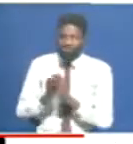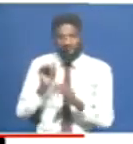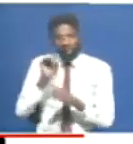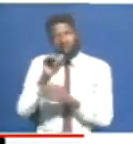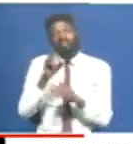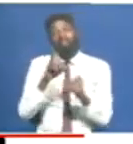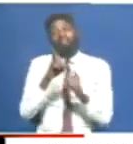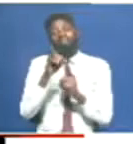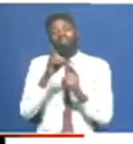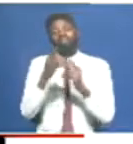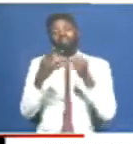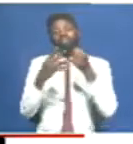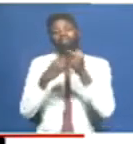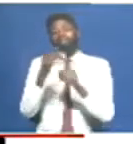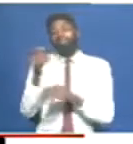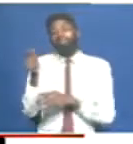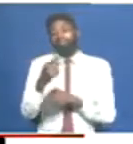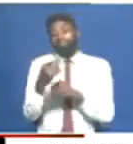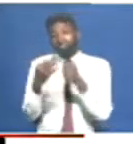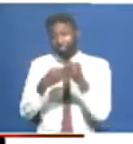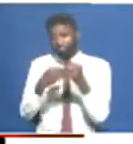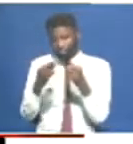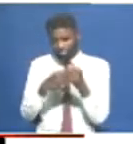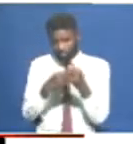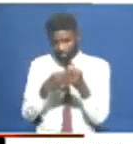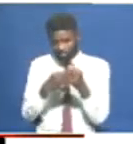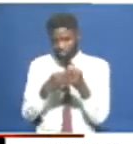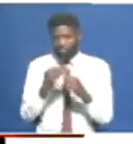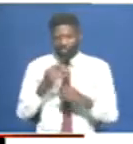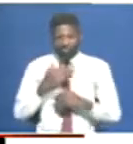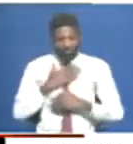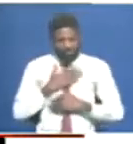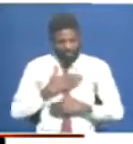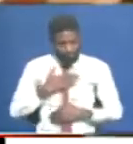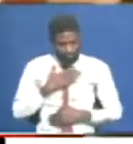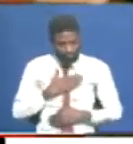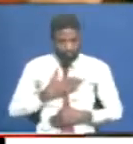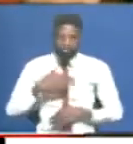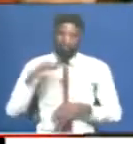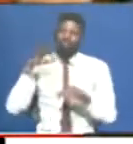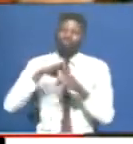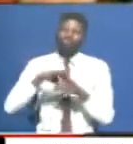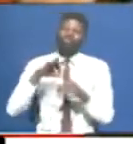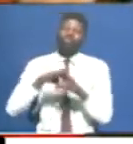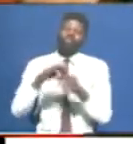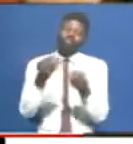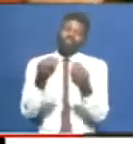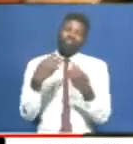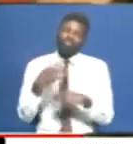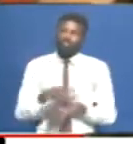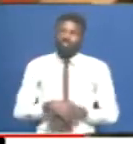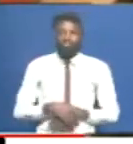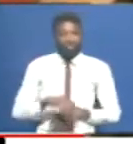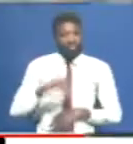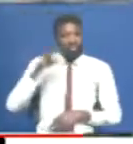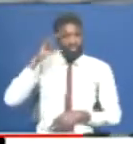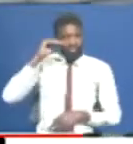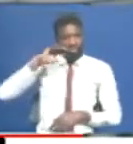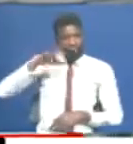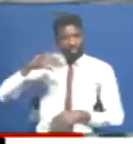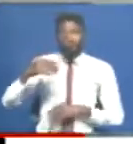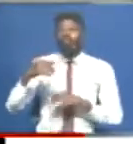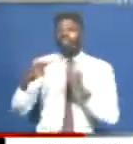ngapi? Tisa. Tafadhali unipatie kura zenu. Also in Mombasa County, technical hitches